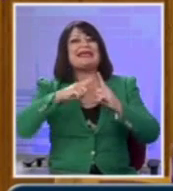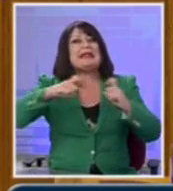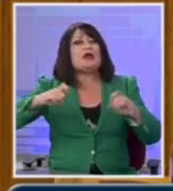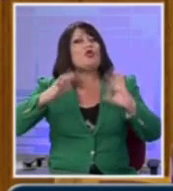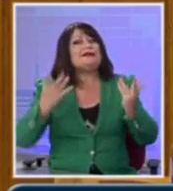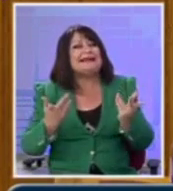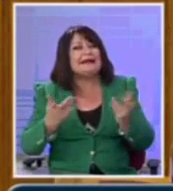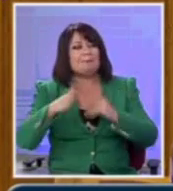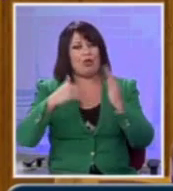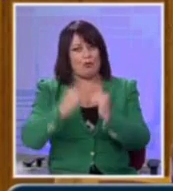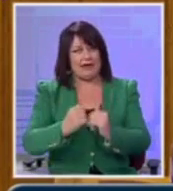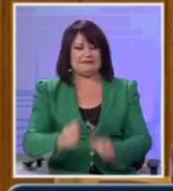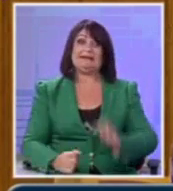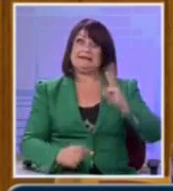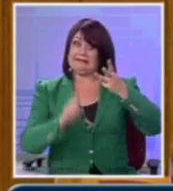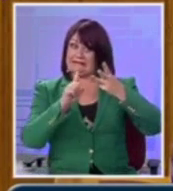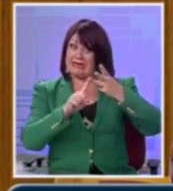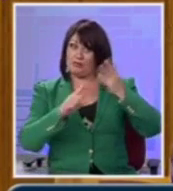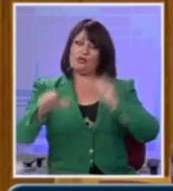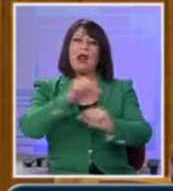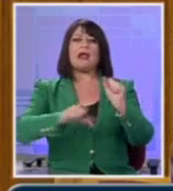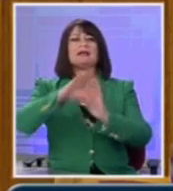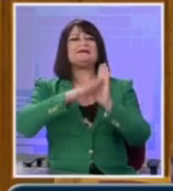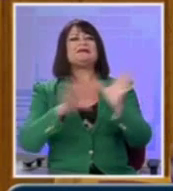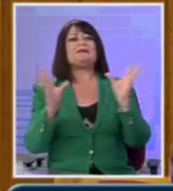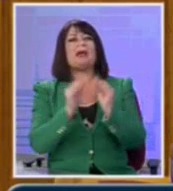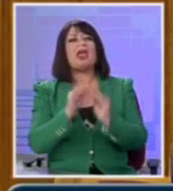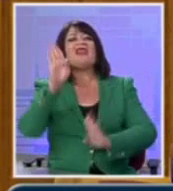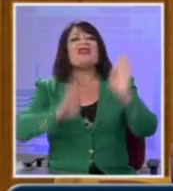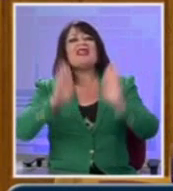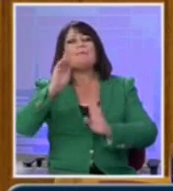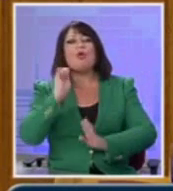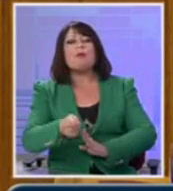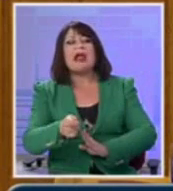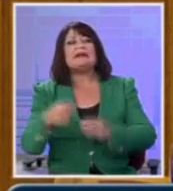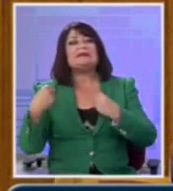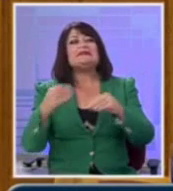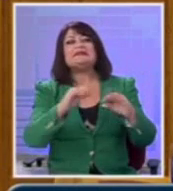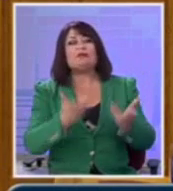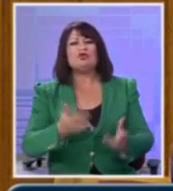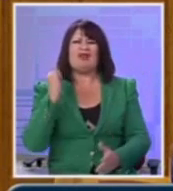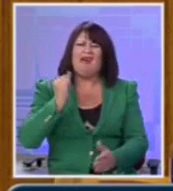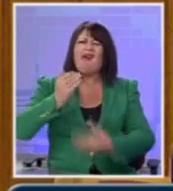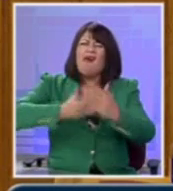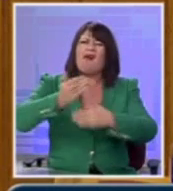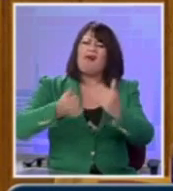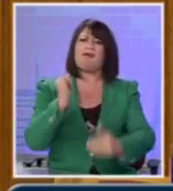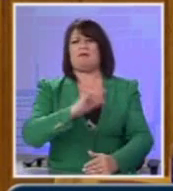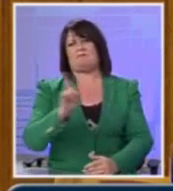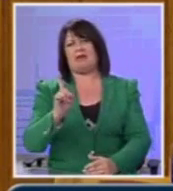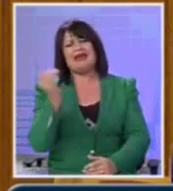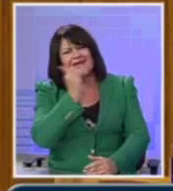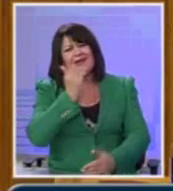υποδομή. Τρίτον, σε αλλαγές των συστημάτων δημοπράτησης, ώστε να μην υπάρχουν χρονοβόρες διαδικασίες ολοκλήρωση